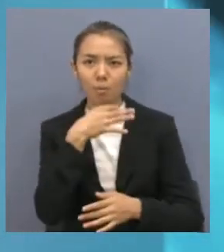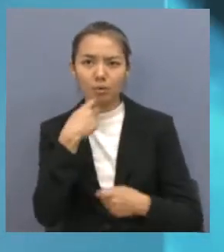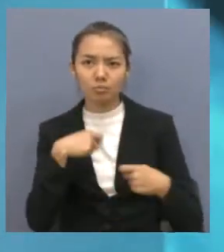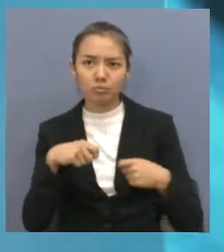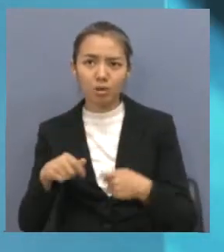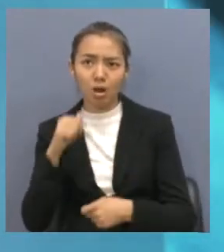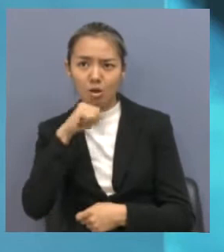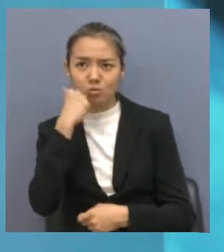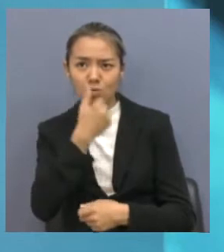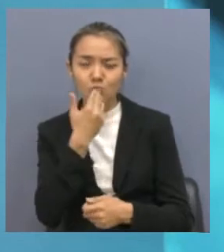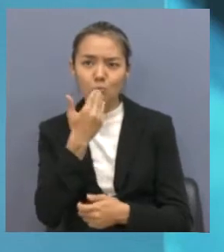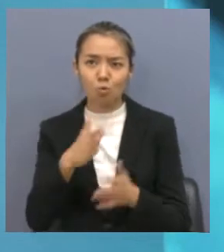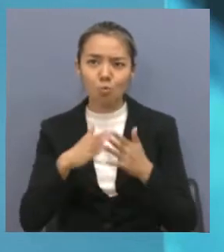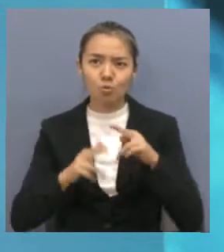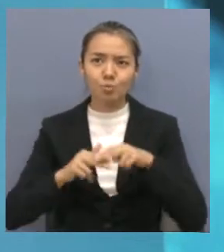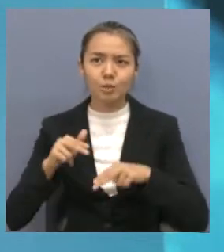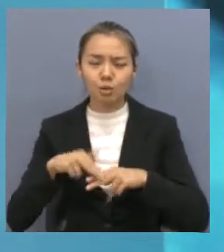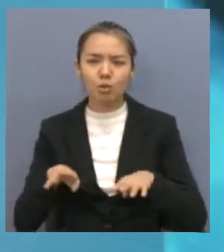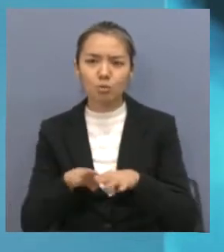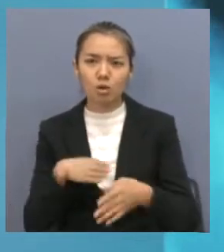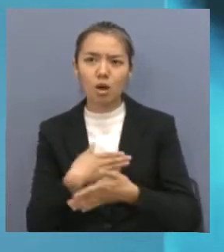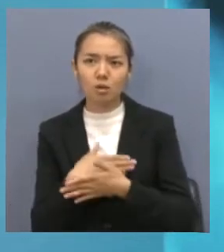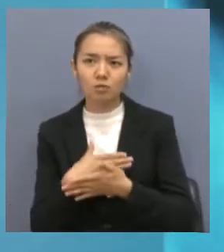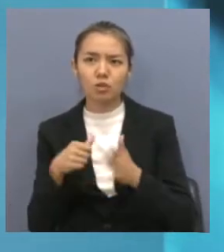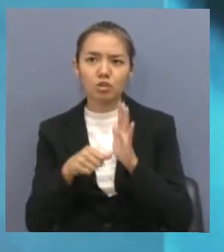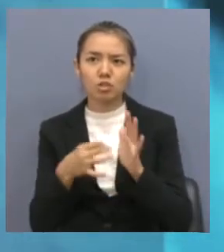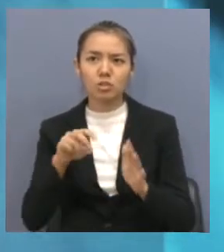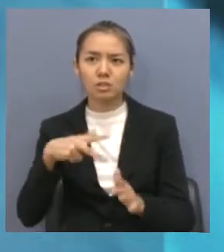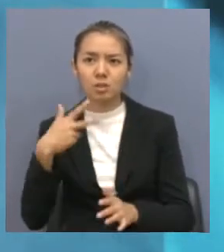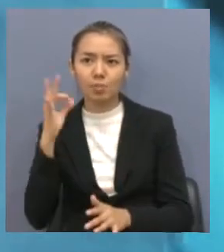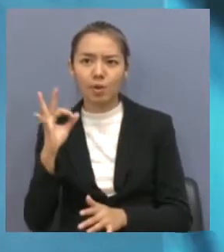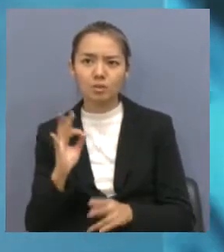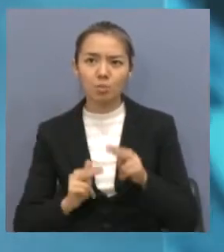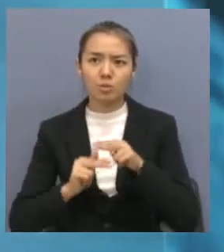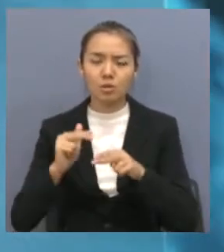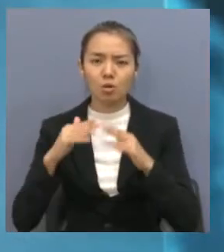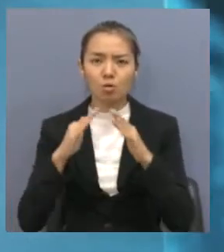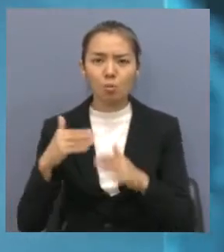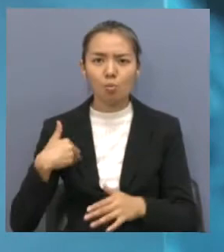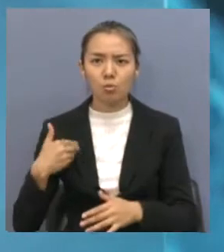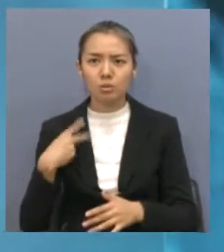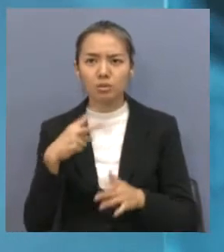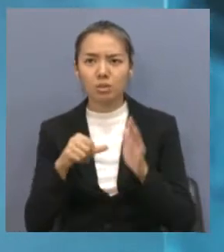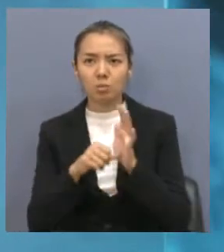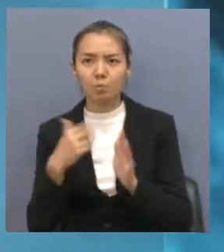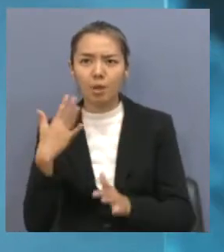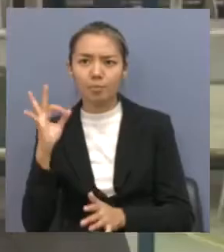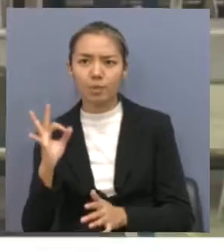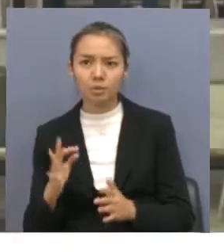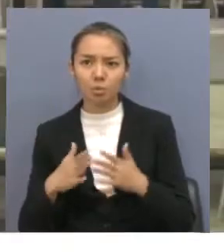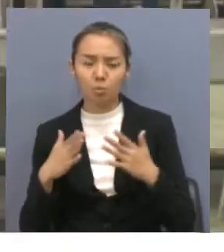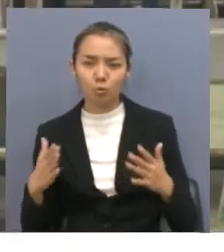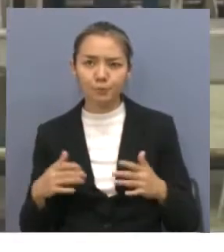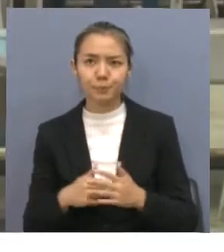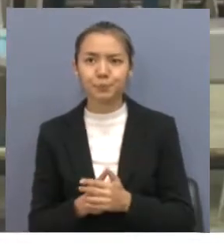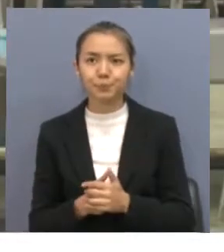жылдағыдан қарағанда сұраныс жоғары. Құрылыс секторы да қарқынды 6.3%-ке артты. Тұрғын үйді пайдалануға беру 7.5%-ға өсті.